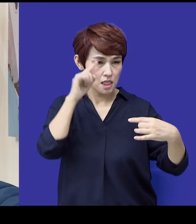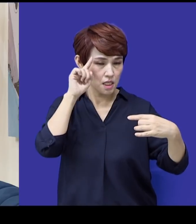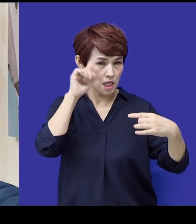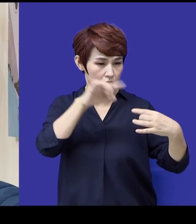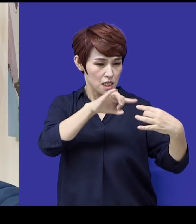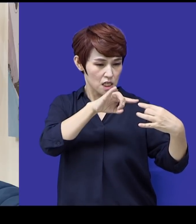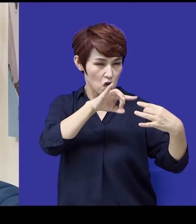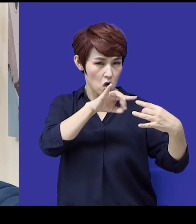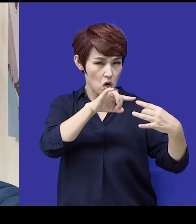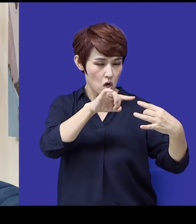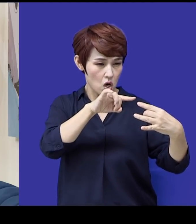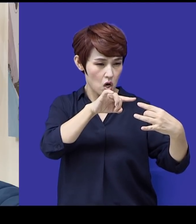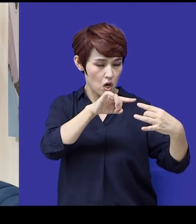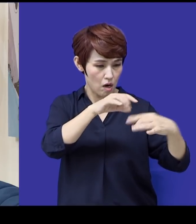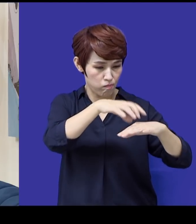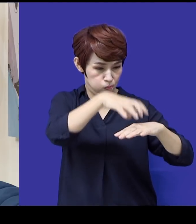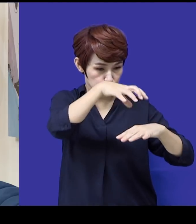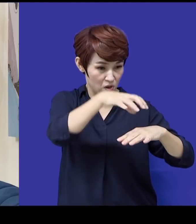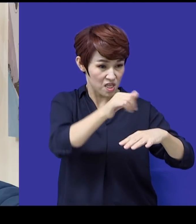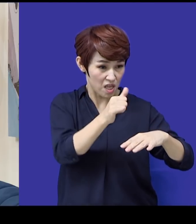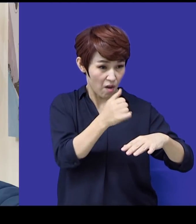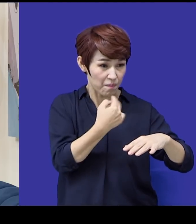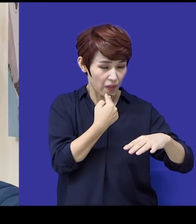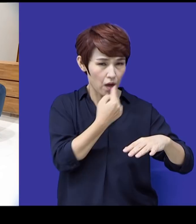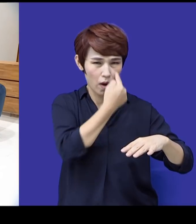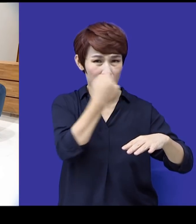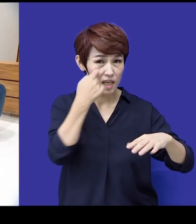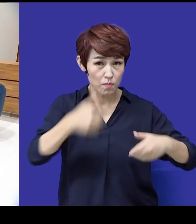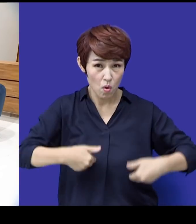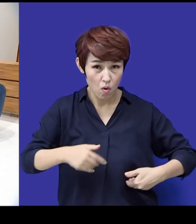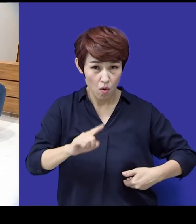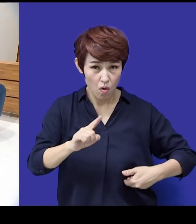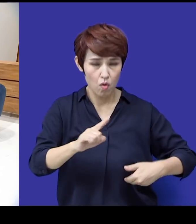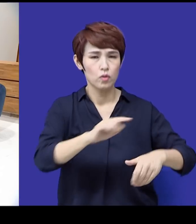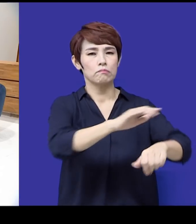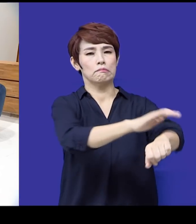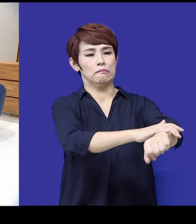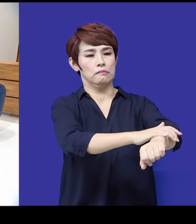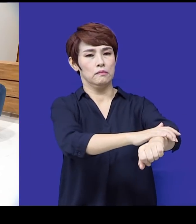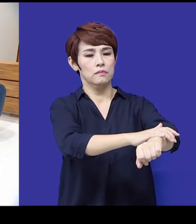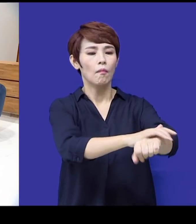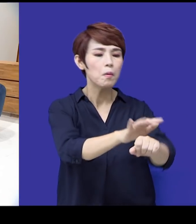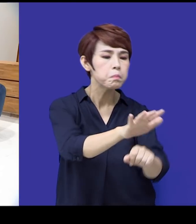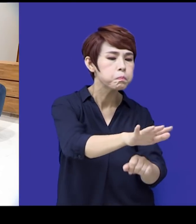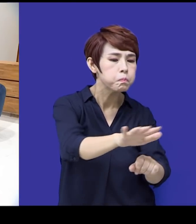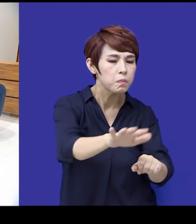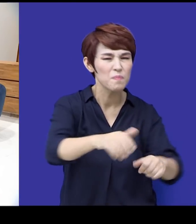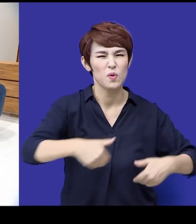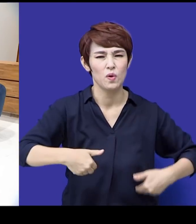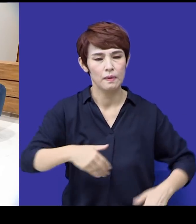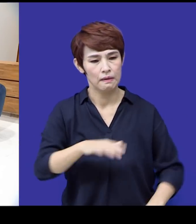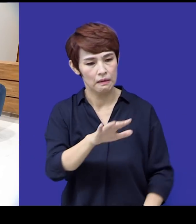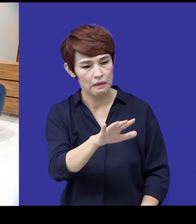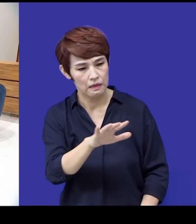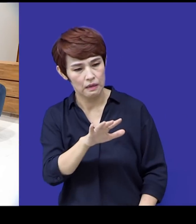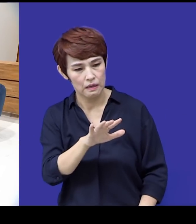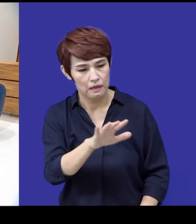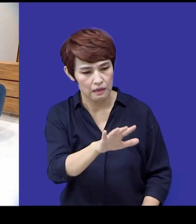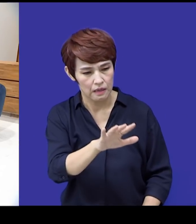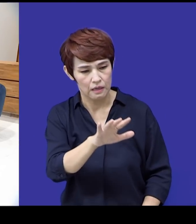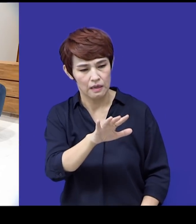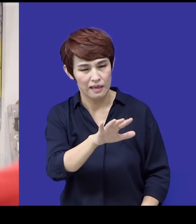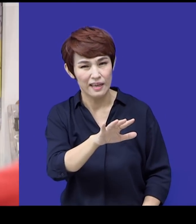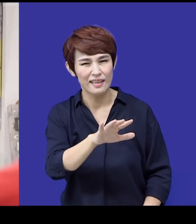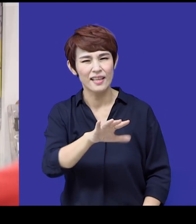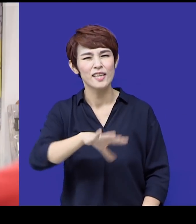만져봐야 되거든요. 네. 저걸 만져 마라, 만져 마라. 그럴 것 같아요. 아, 이해가 됩니다. 네, 네, 그럴 이해가 것 돼요. 같아요. 예. 이게 첫 번째 환자.